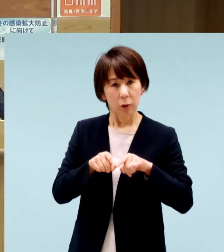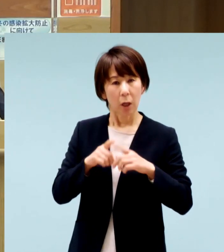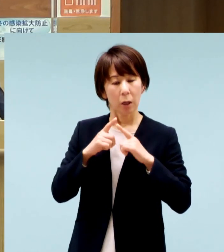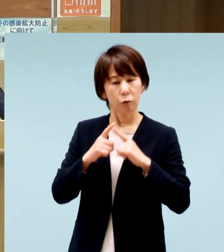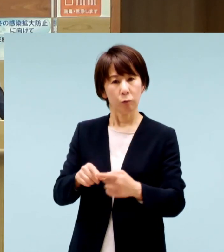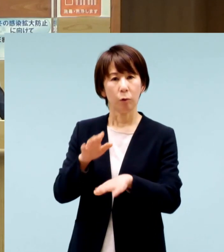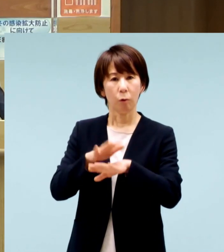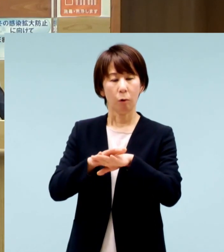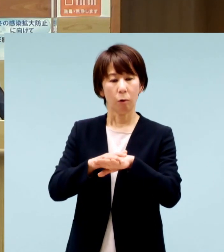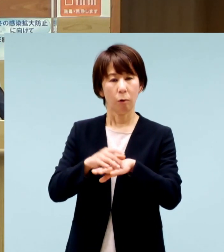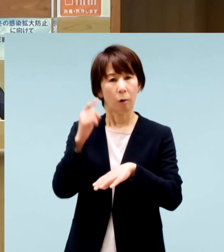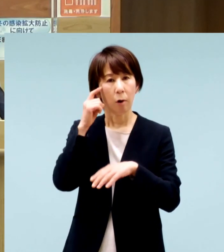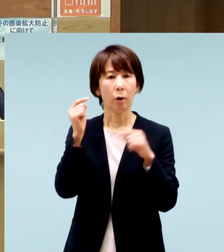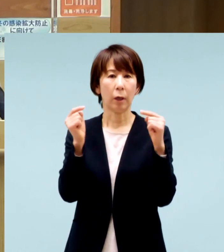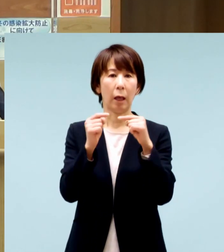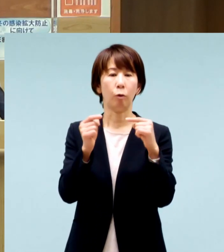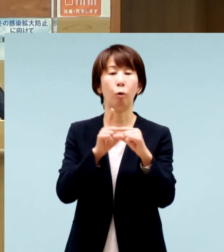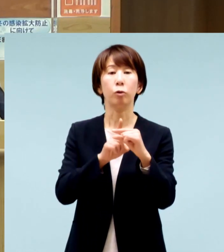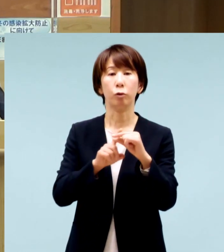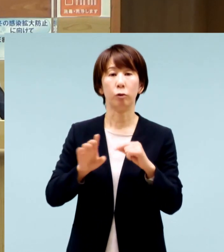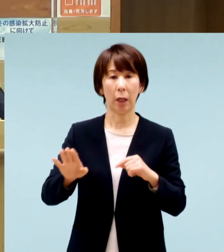。この、